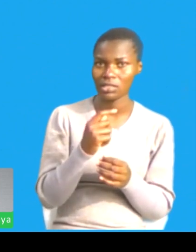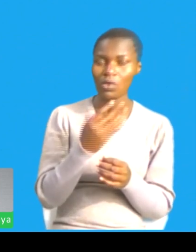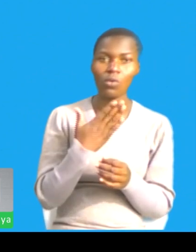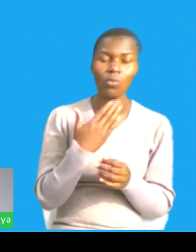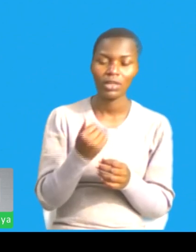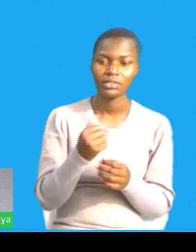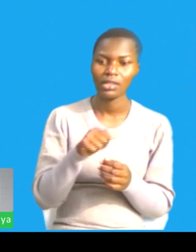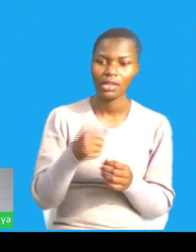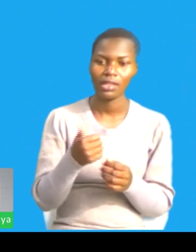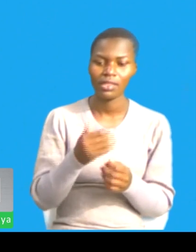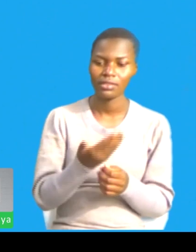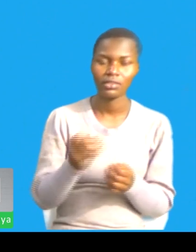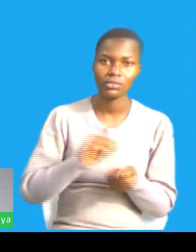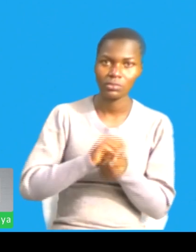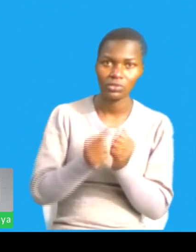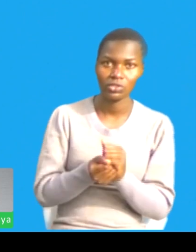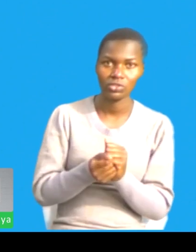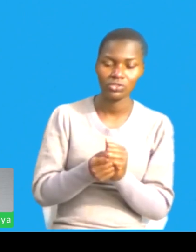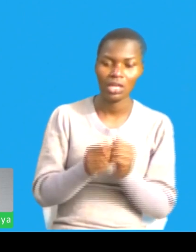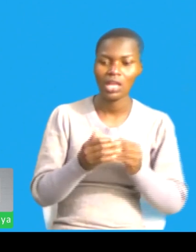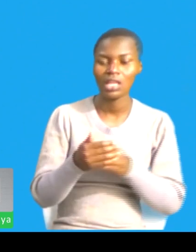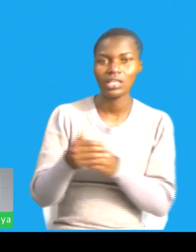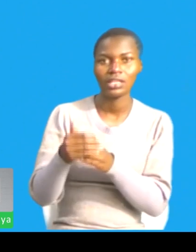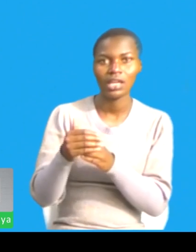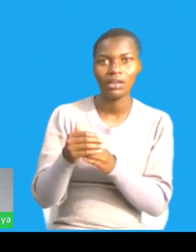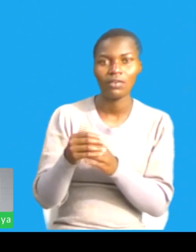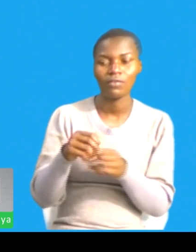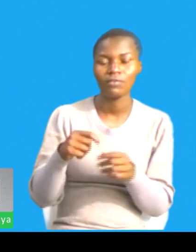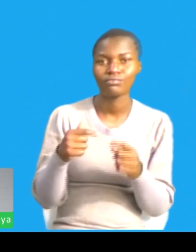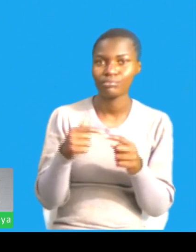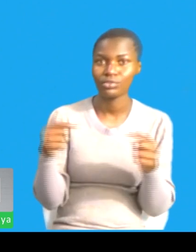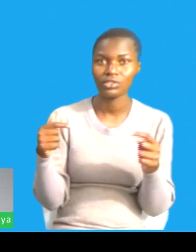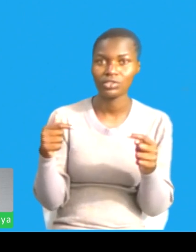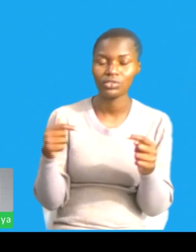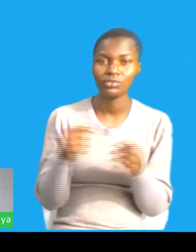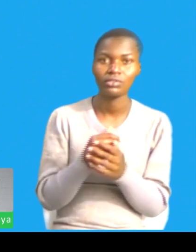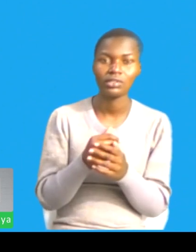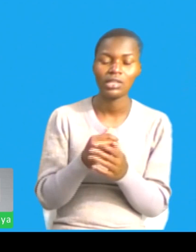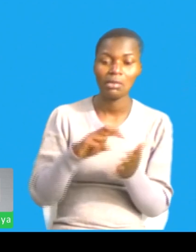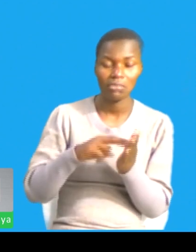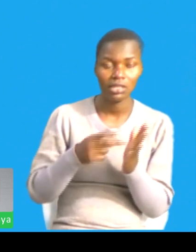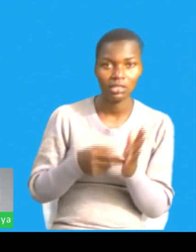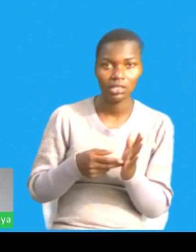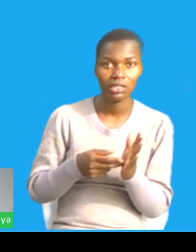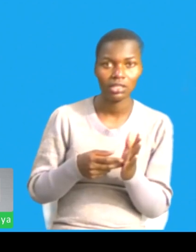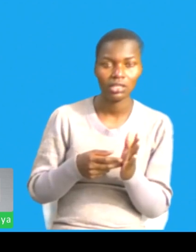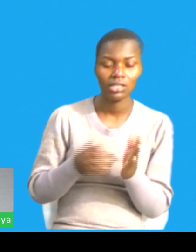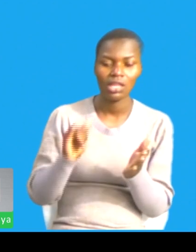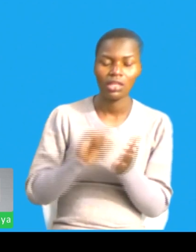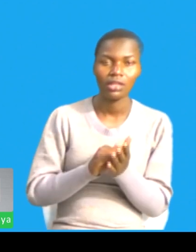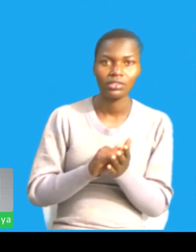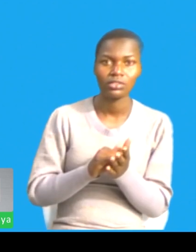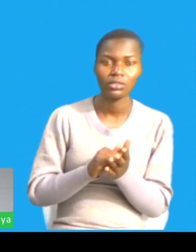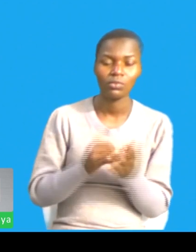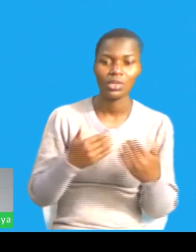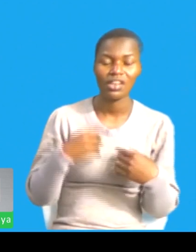zingine zibadilishwe, leader of opposition na vitu kama hizo, inamaanisha ya kwamba tuko na nia